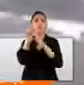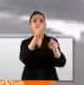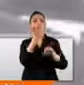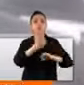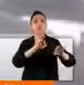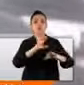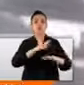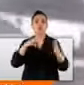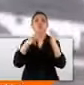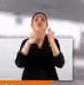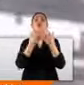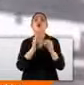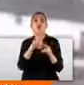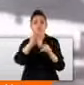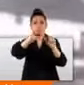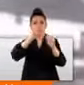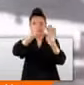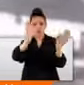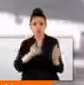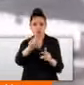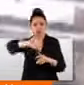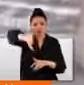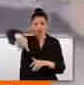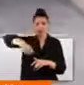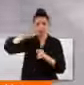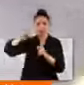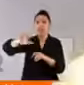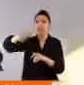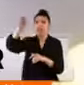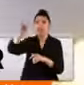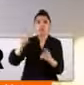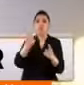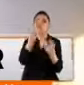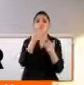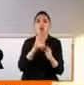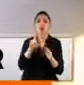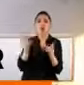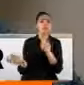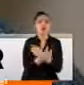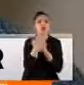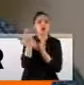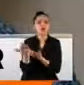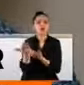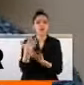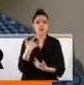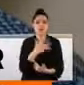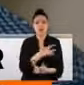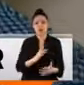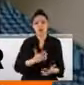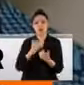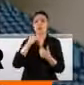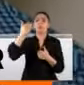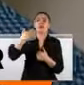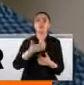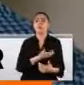Daha fişe bile takılmayan buzdolabını kutusuyla birlikte sırtlayan hırsızlar hiçbir şey olmamış gibi ortadan kayboldu. Benim canım yandı, başkalarının